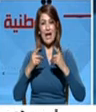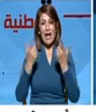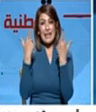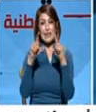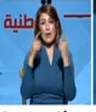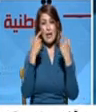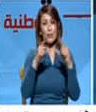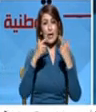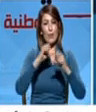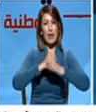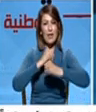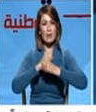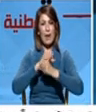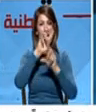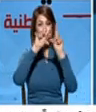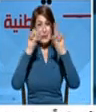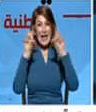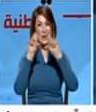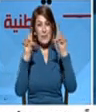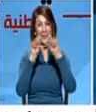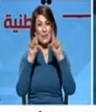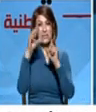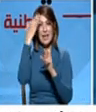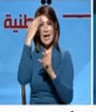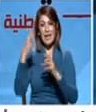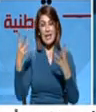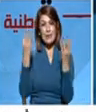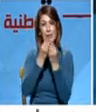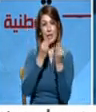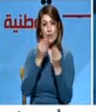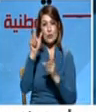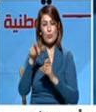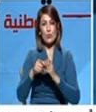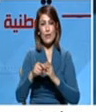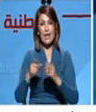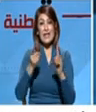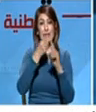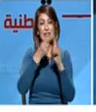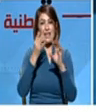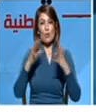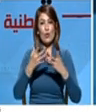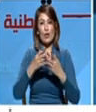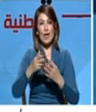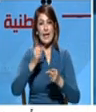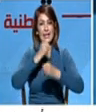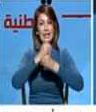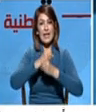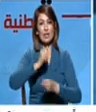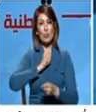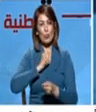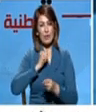وانت يا اللي هي تشمل معناه تخص صغار التجار والحرفيين اصحاب ال المعرفه